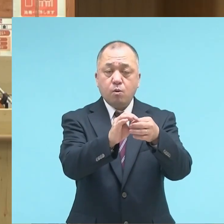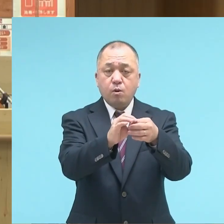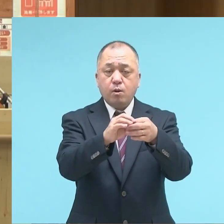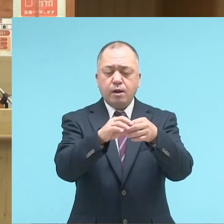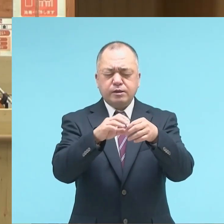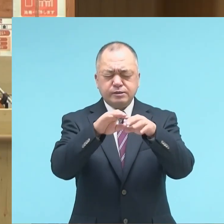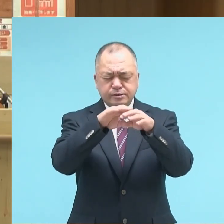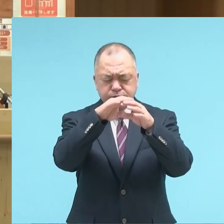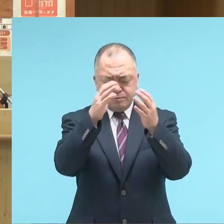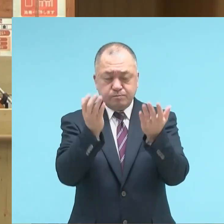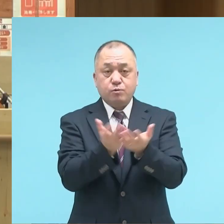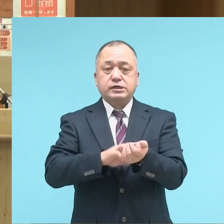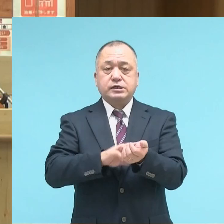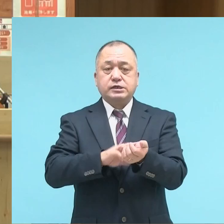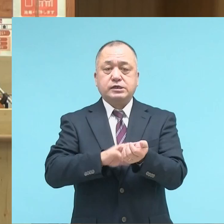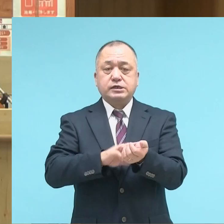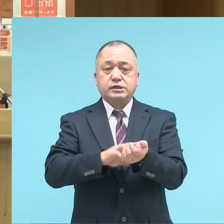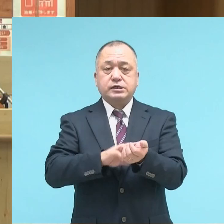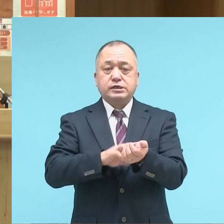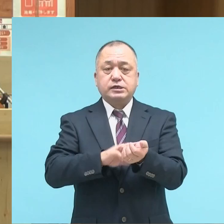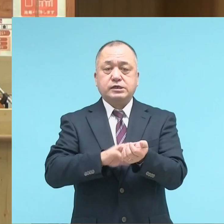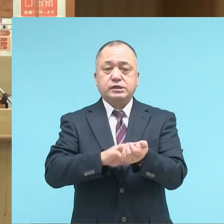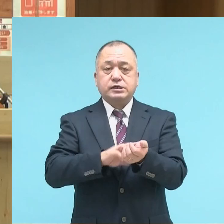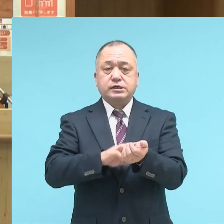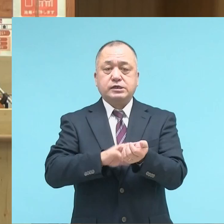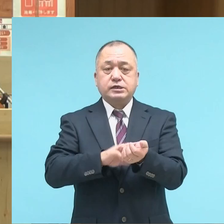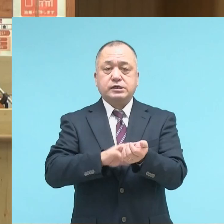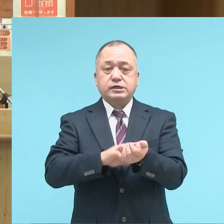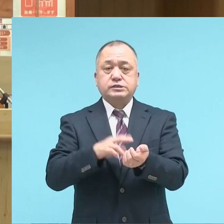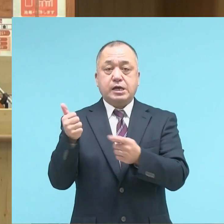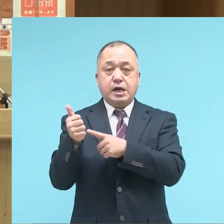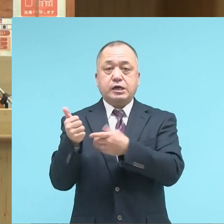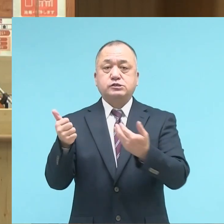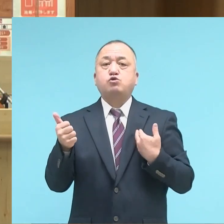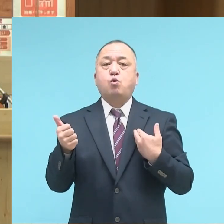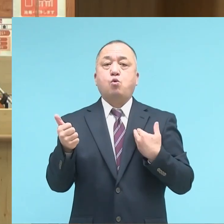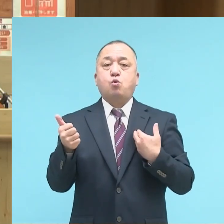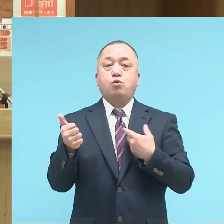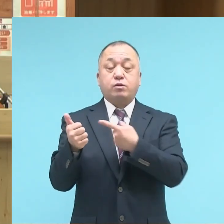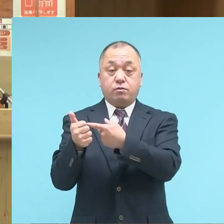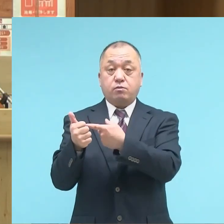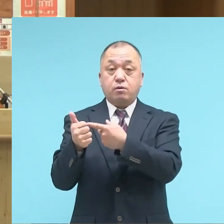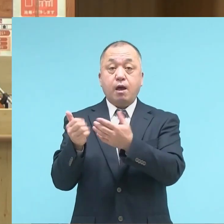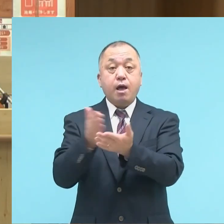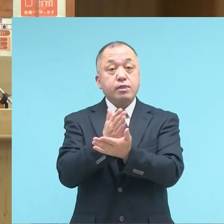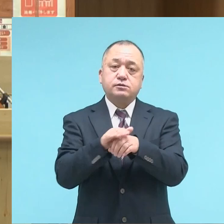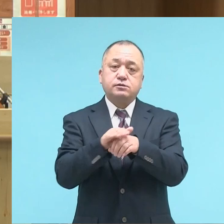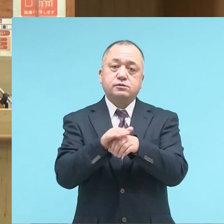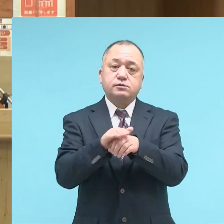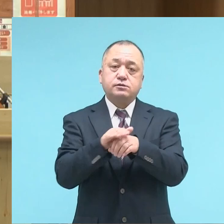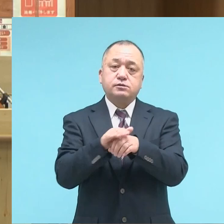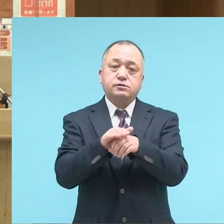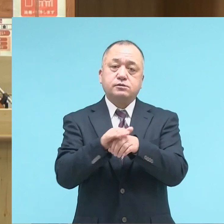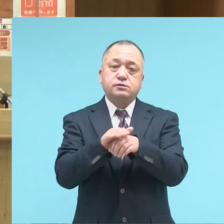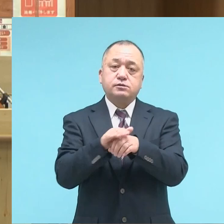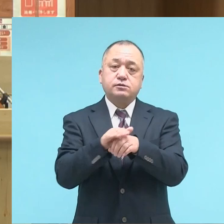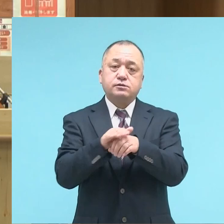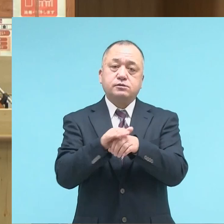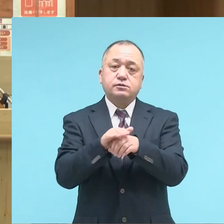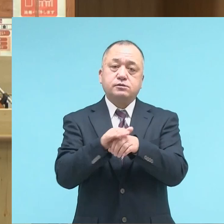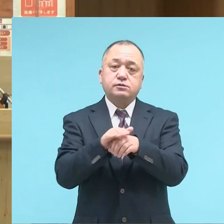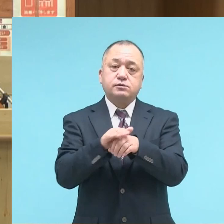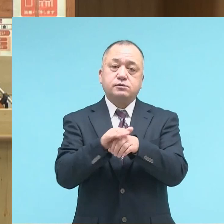べての検査、ないわけですから、そういった医師がですね、その必要性だとかを判断していくということは、まあ、どうしても重要な